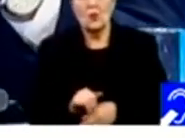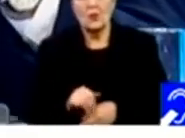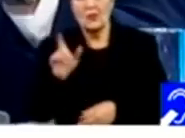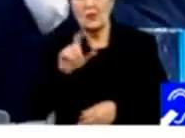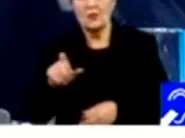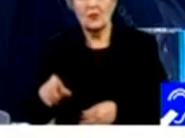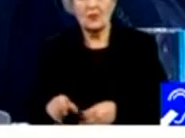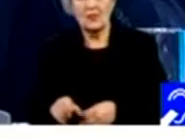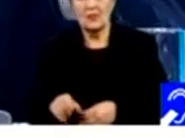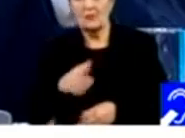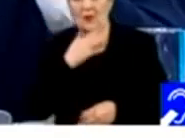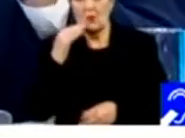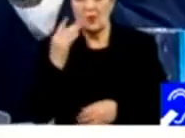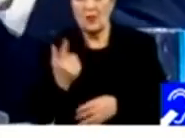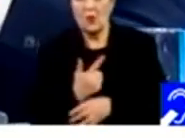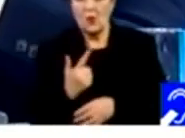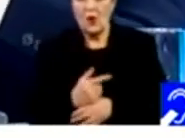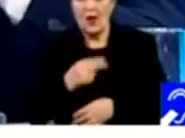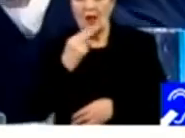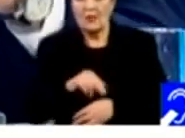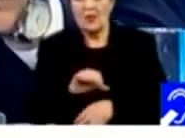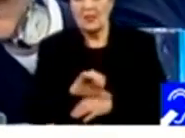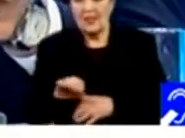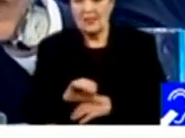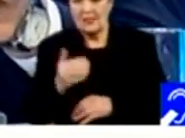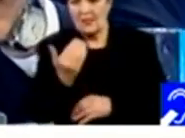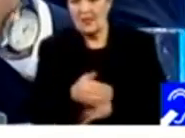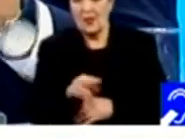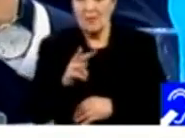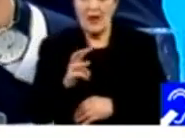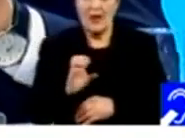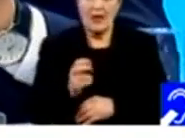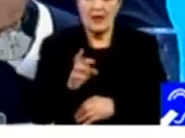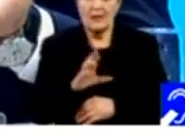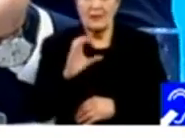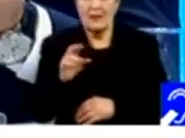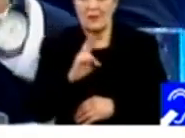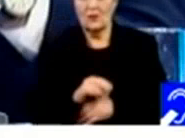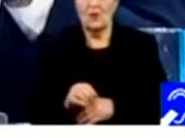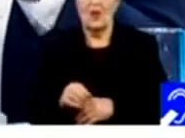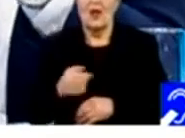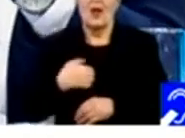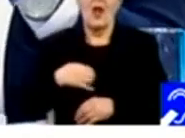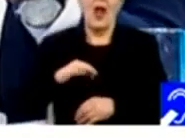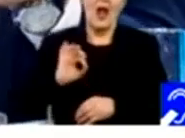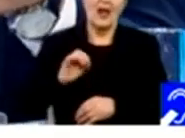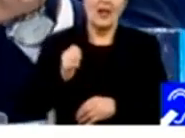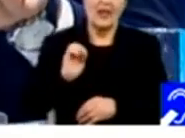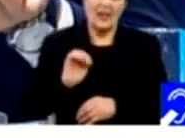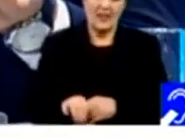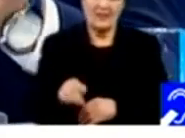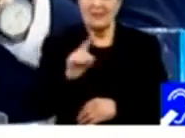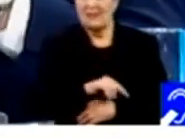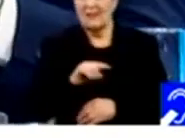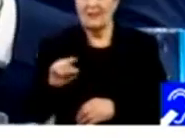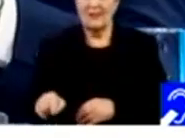a lansat în spațiu public de mai multe ori acuzații și la adresa mea și la adresa Maia Sandu că am fi agenți FSB, că am fi membri a unor grupări